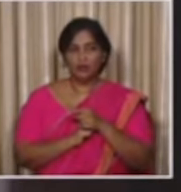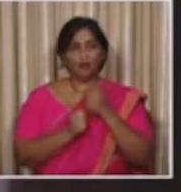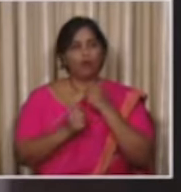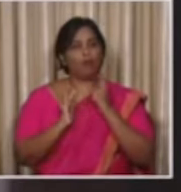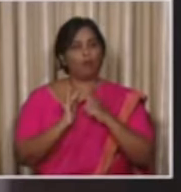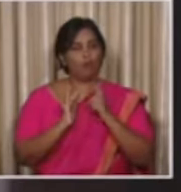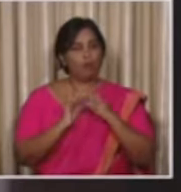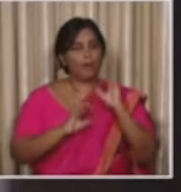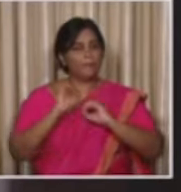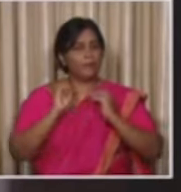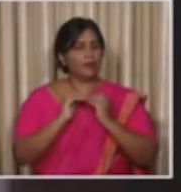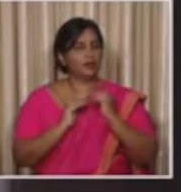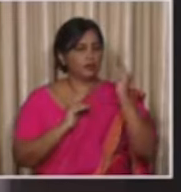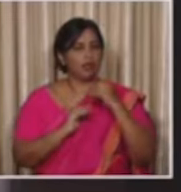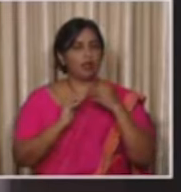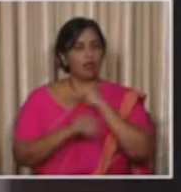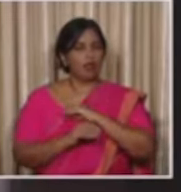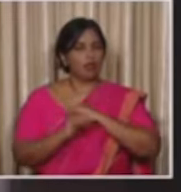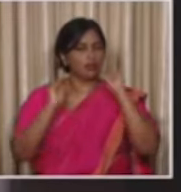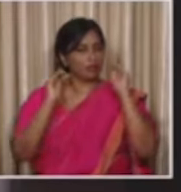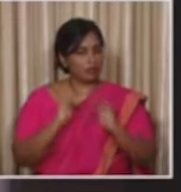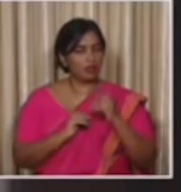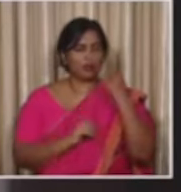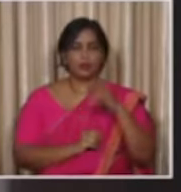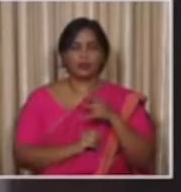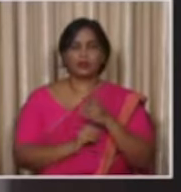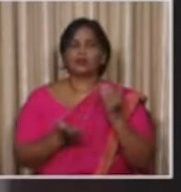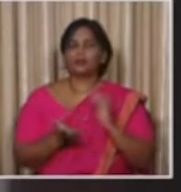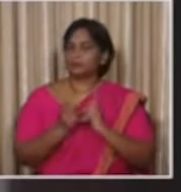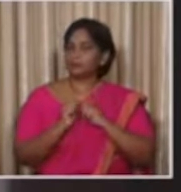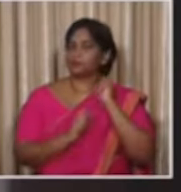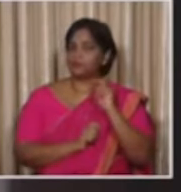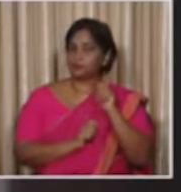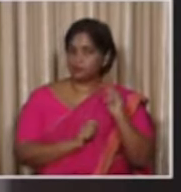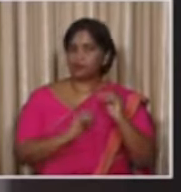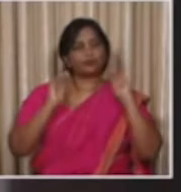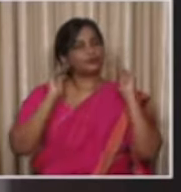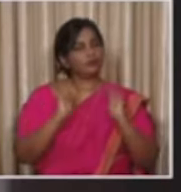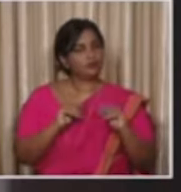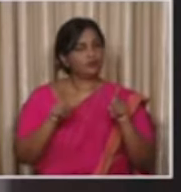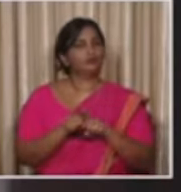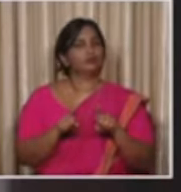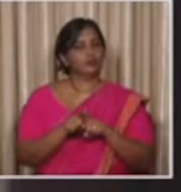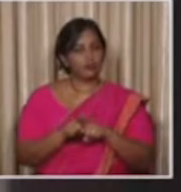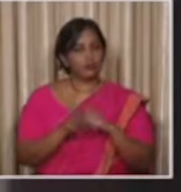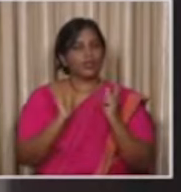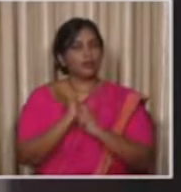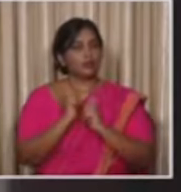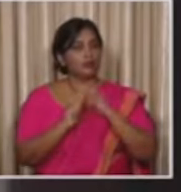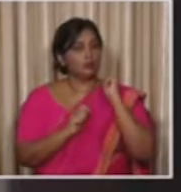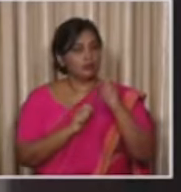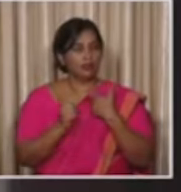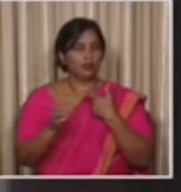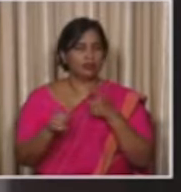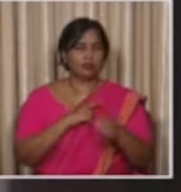පොලී අනුපාත ඉහළ යාම, ආදායම අඩුවීම නිසා නැවත ගෙවීමේ හැකියාව පහළ යාම මෙන්ම ණය ගෙවීම